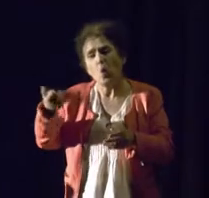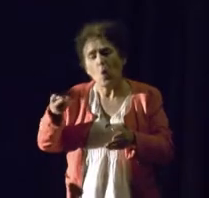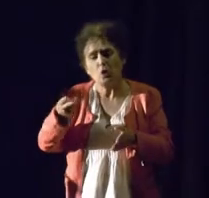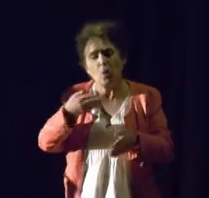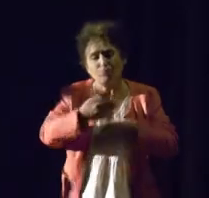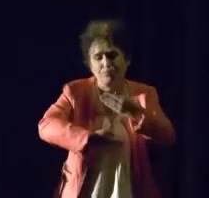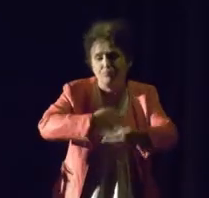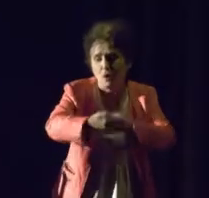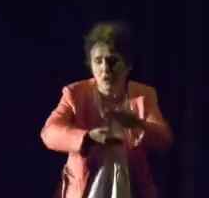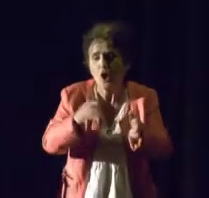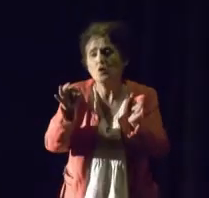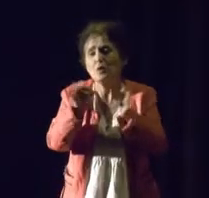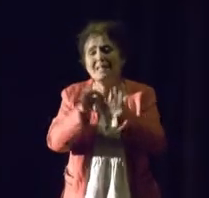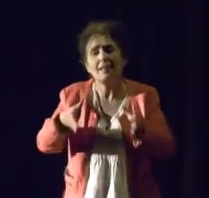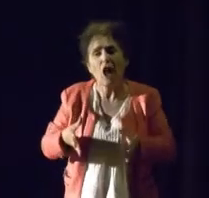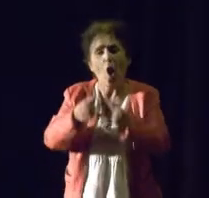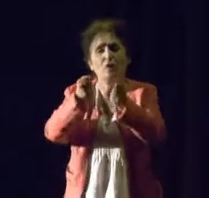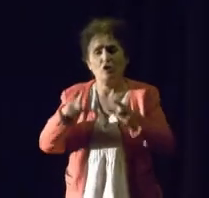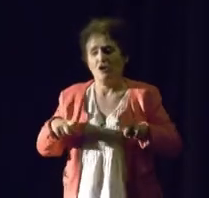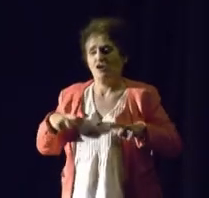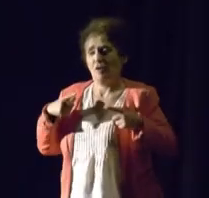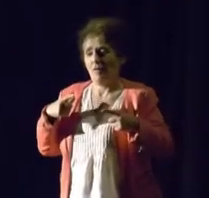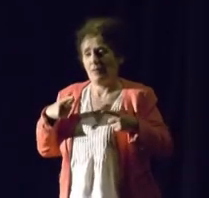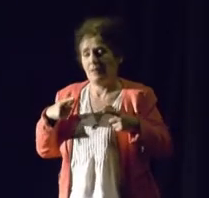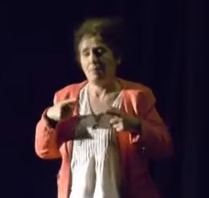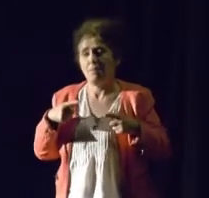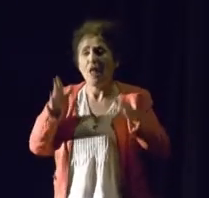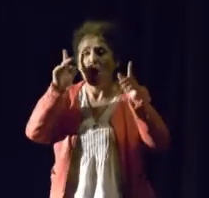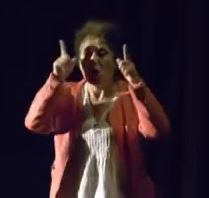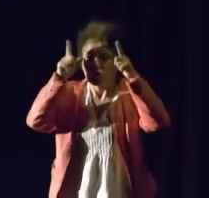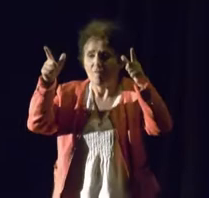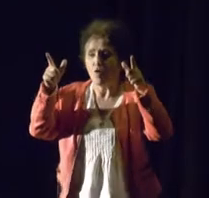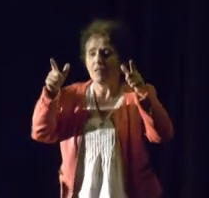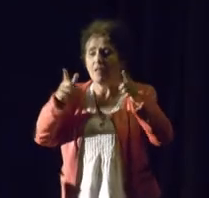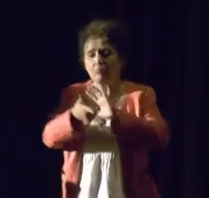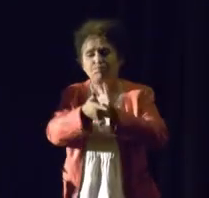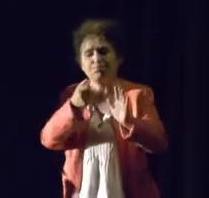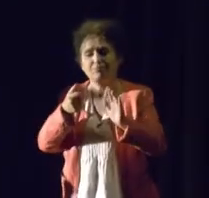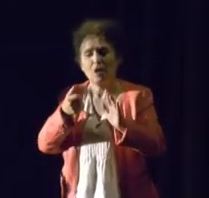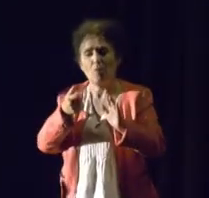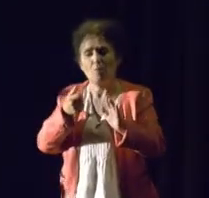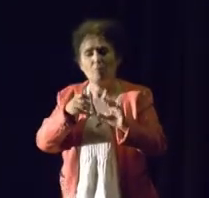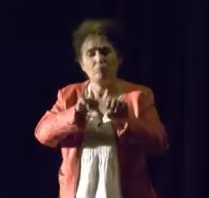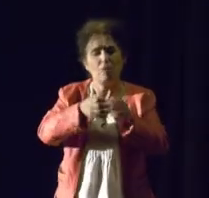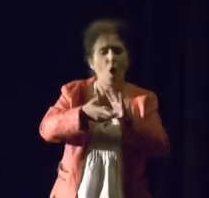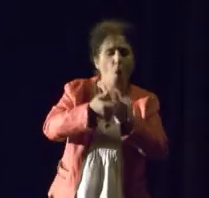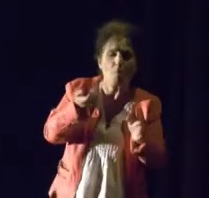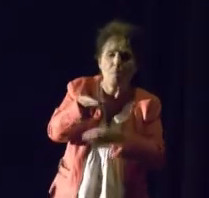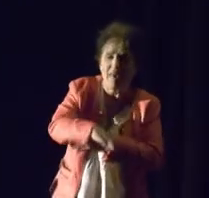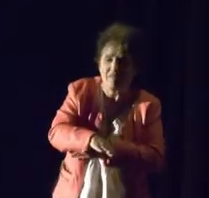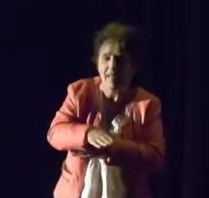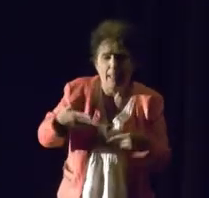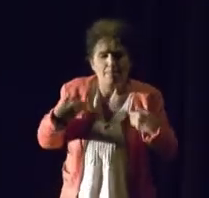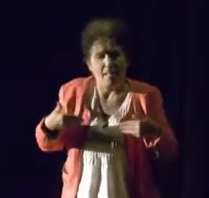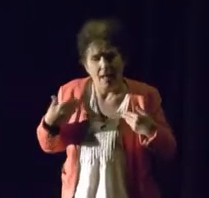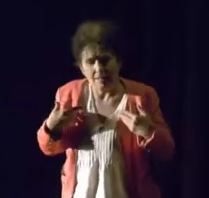потомство со цел да го одржат во живот. Животните ги убиваат младунчињата